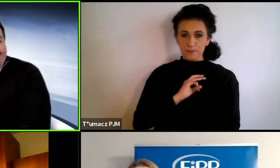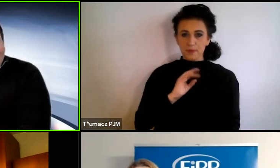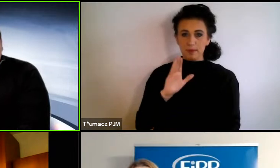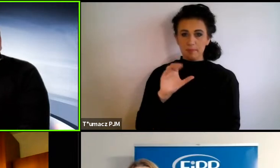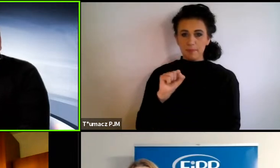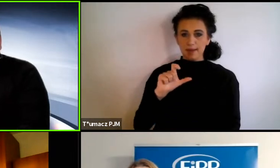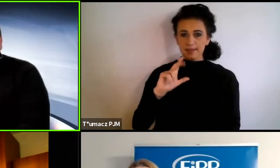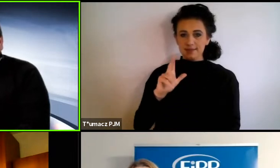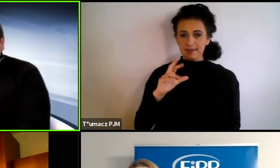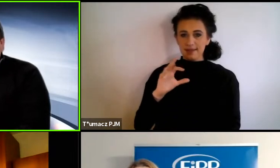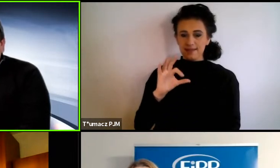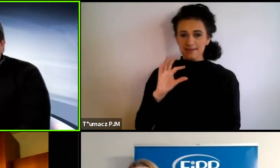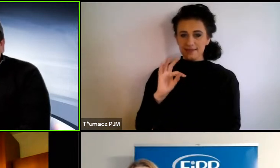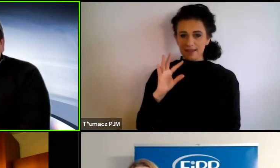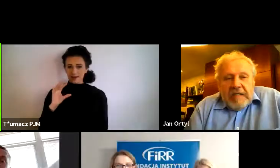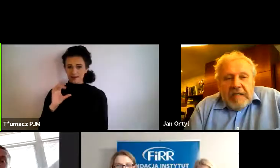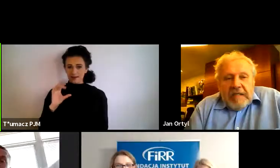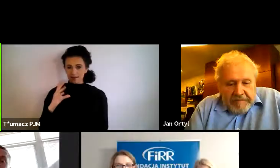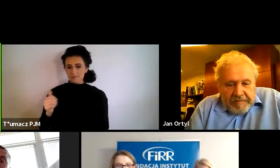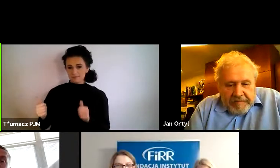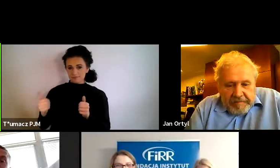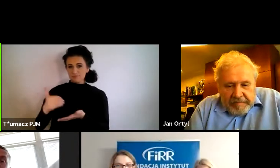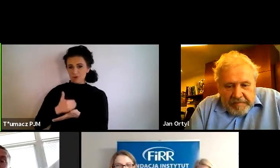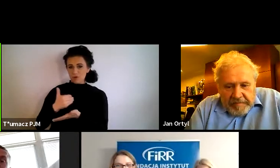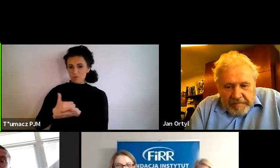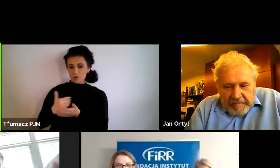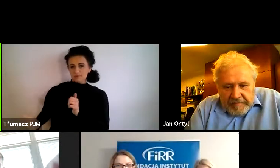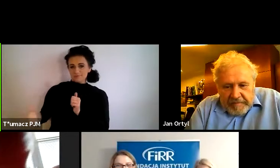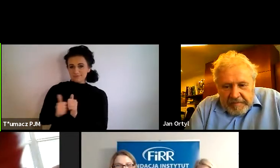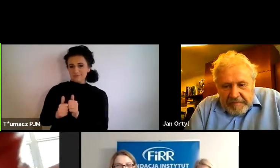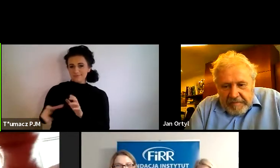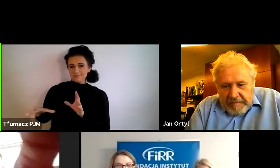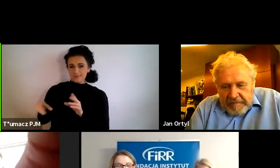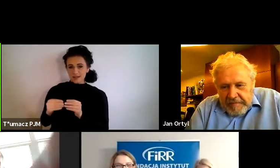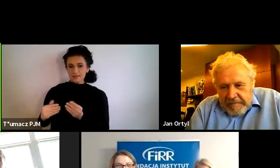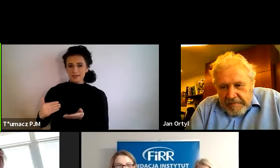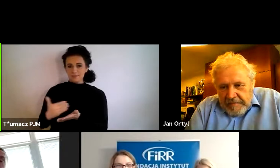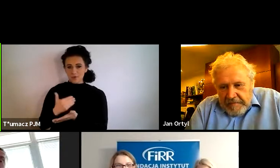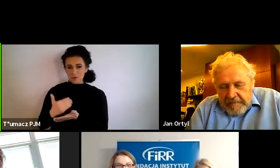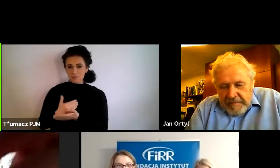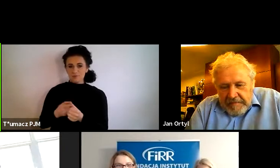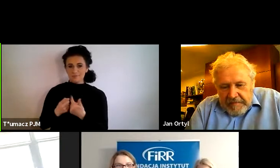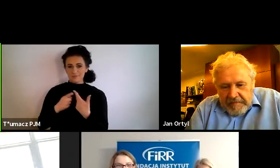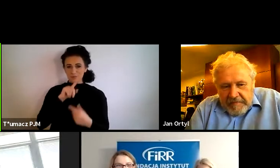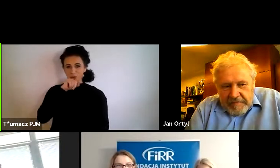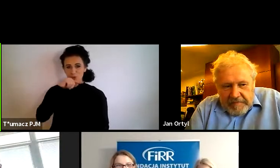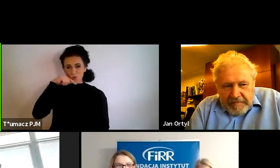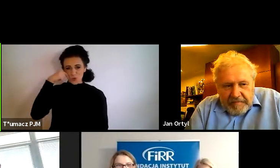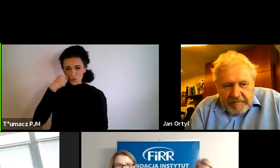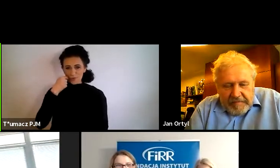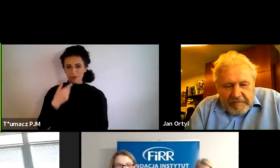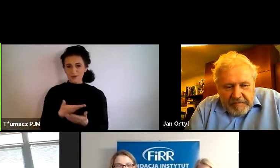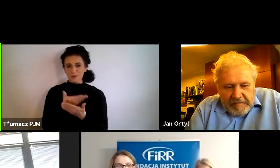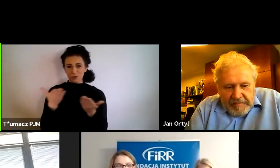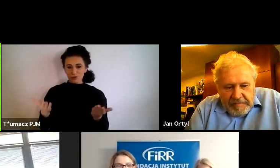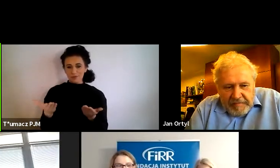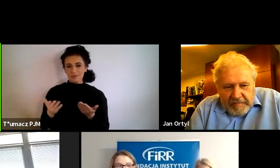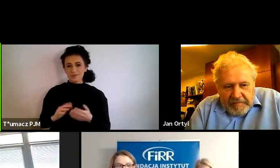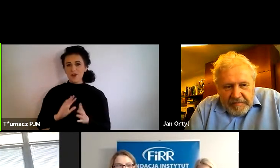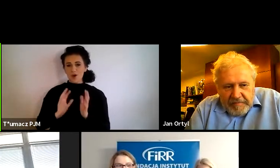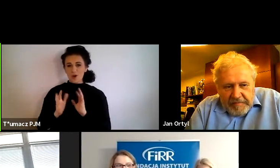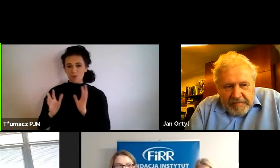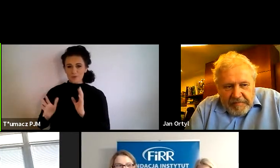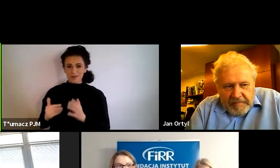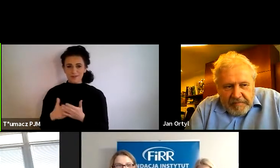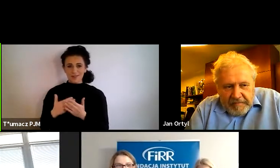backstage'owi, tutaj, który czasami dbał o to, żebym uśmiechał się do Państwa, bo oni mają ten